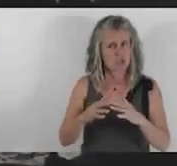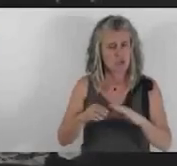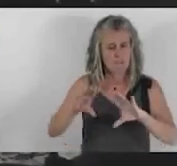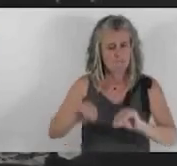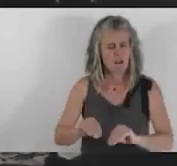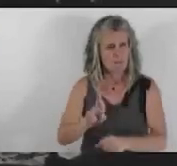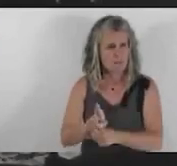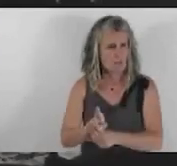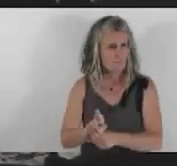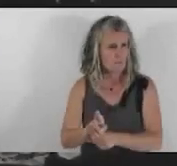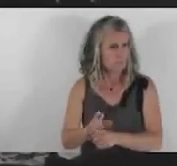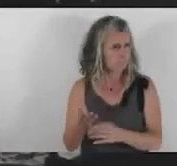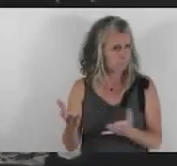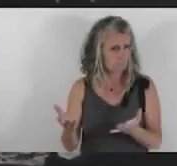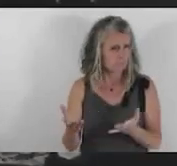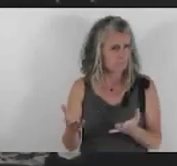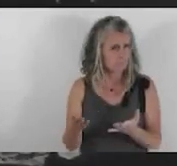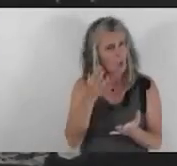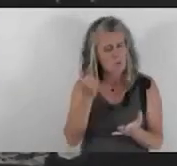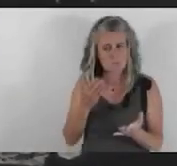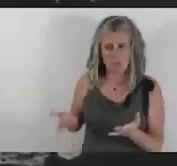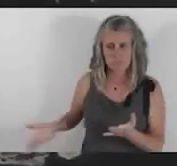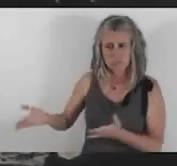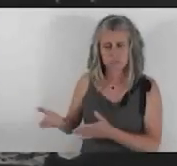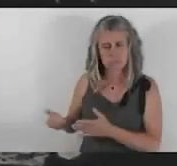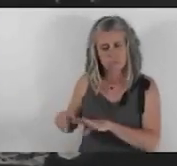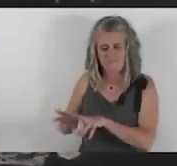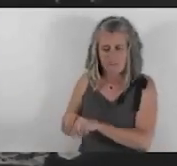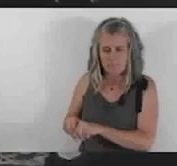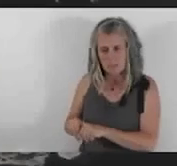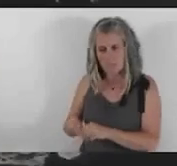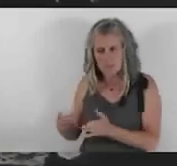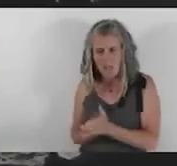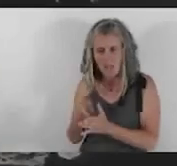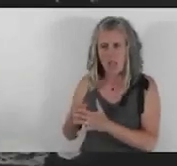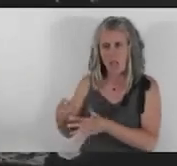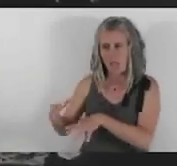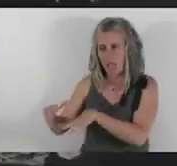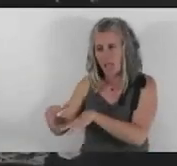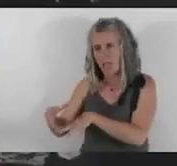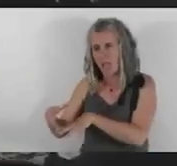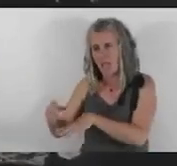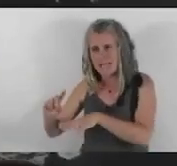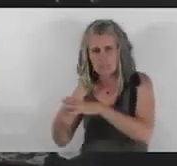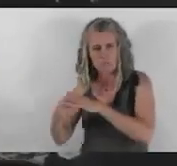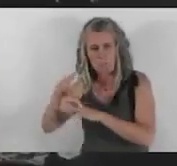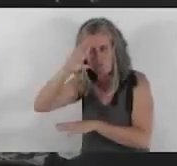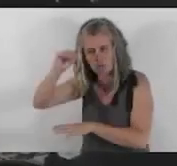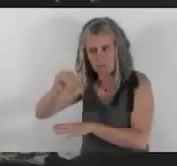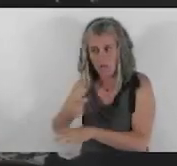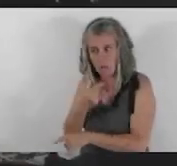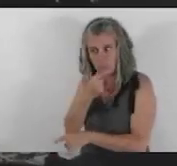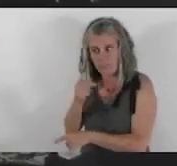Garder quelques places dans les crèches pour faciliter l'insertion ou la réinsertion professionnelle des parents.